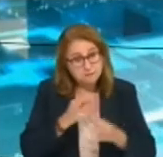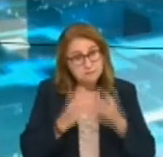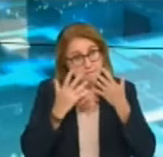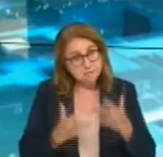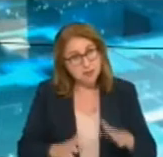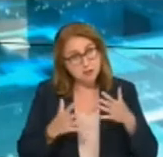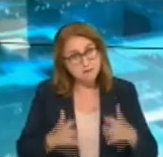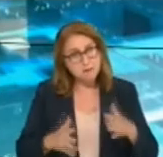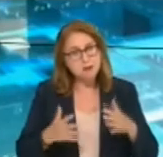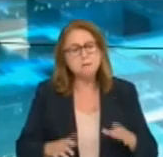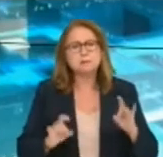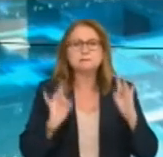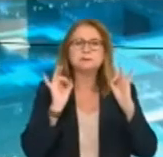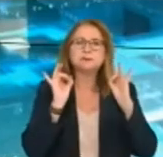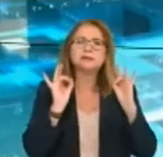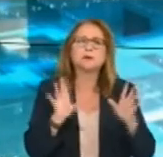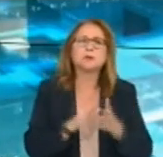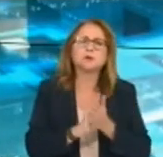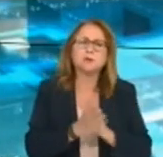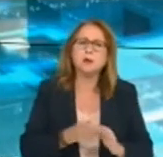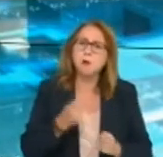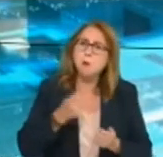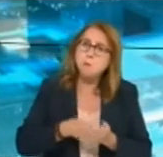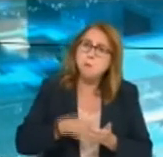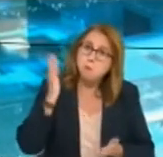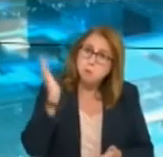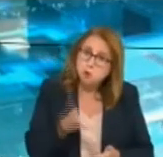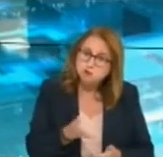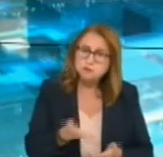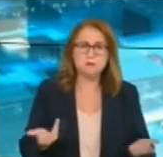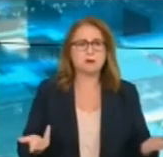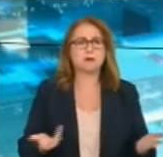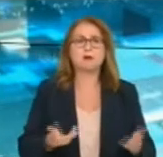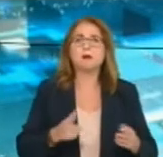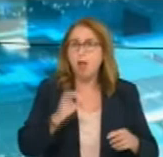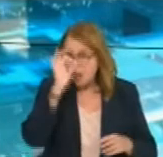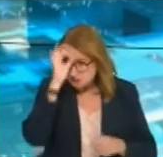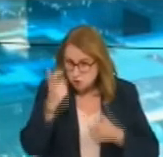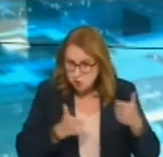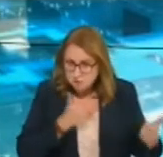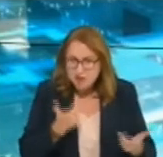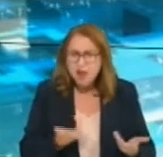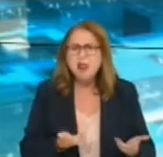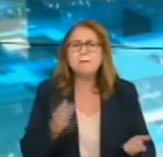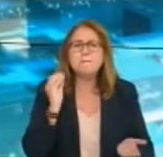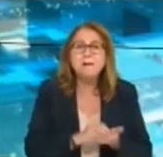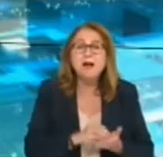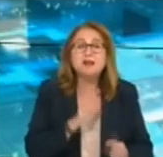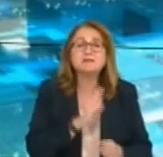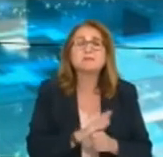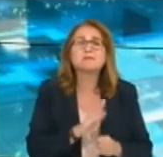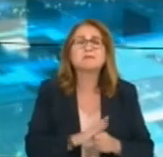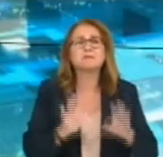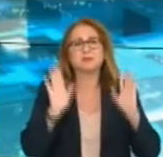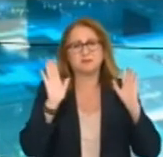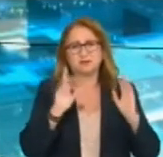των ελεκτικών αρχών, ούτε τα πρόστιμα, μπορούν να αντικαταστήσουν την ατομική ευθύνη. Το έχουμε πει ξανά. Δεν γίνεται